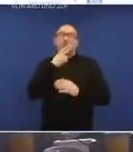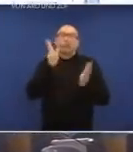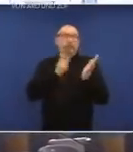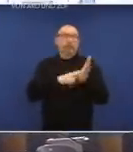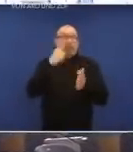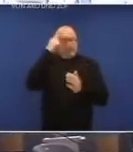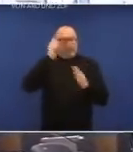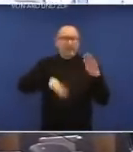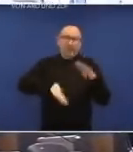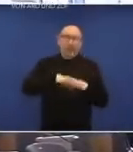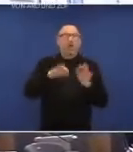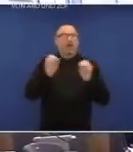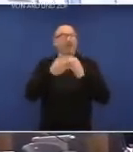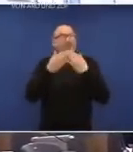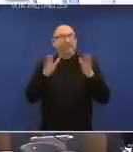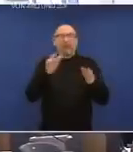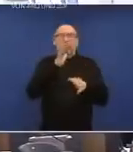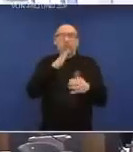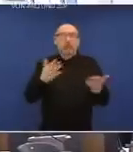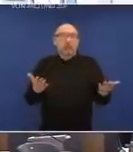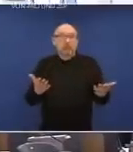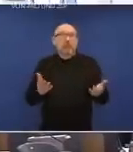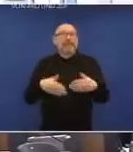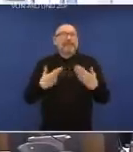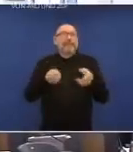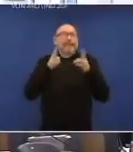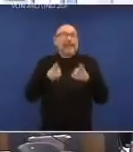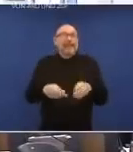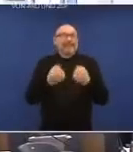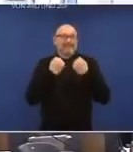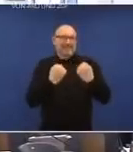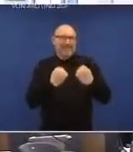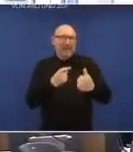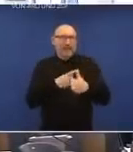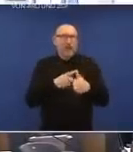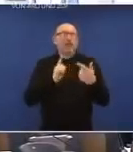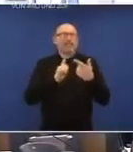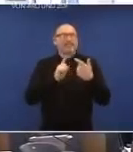und gefahrenfrei sind? Und haben sie genug Impfstoff für die